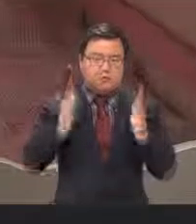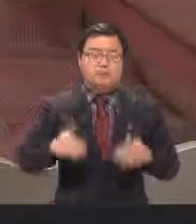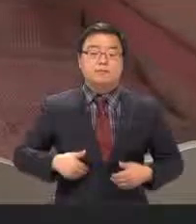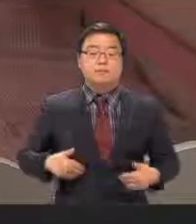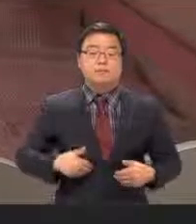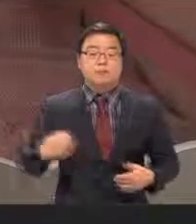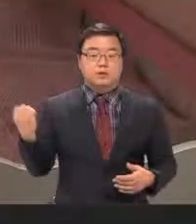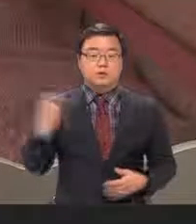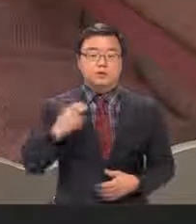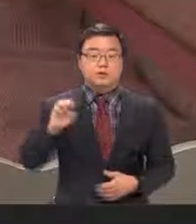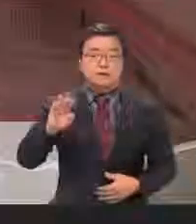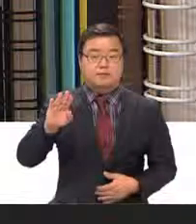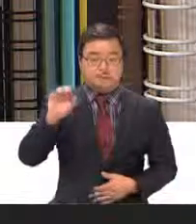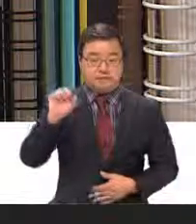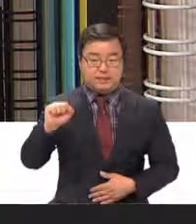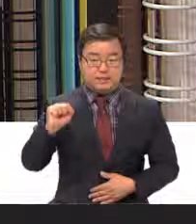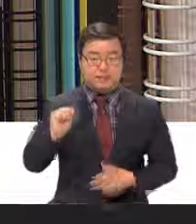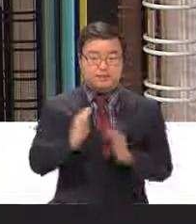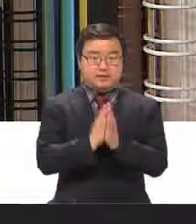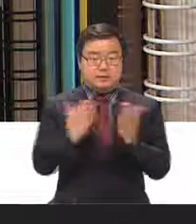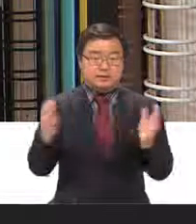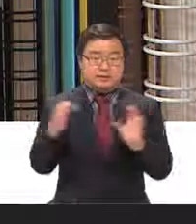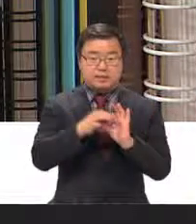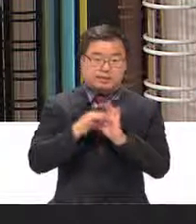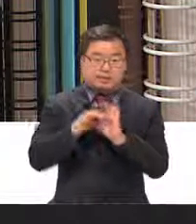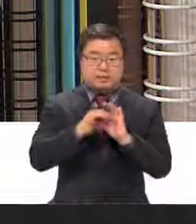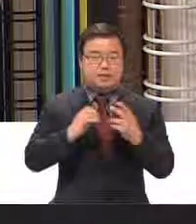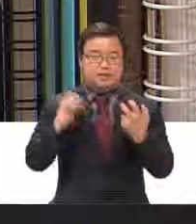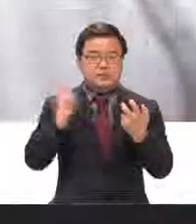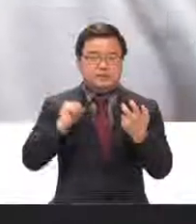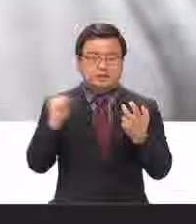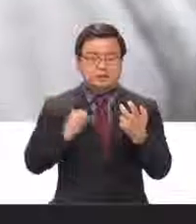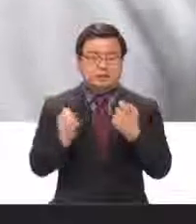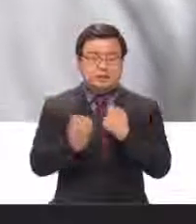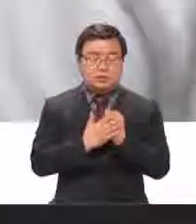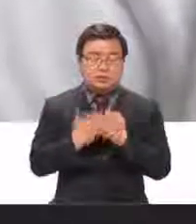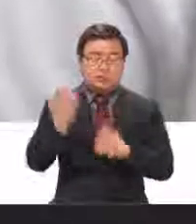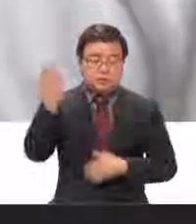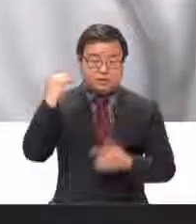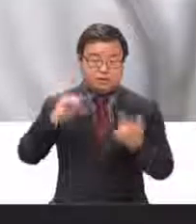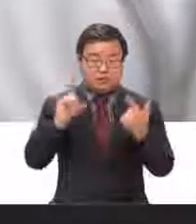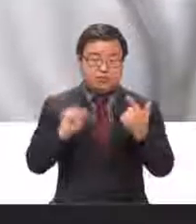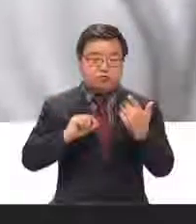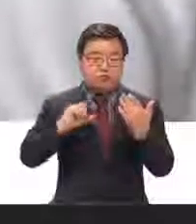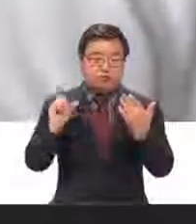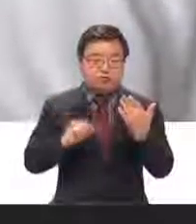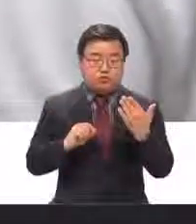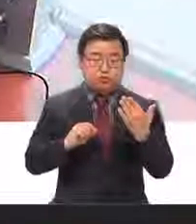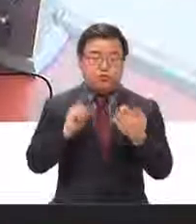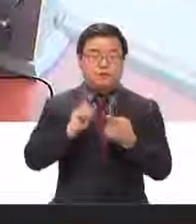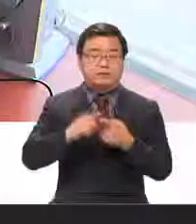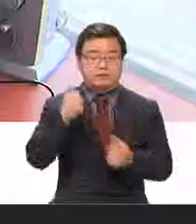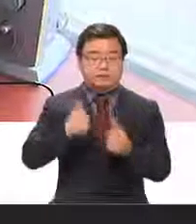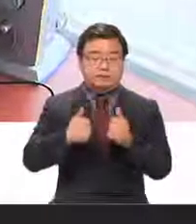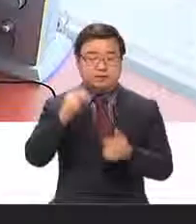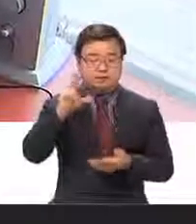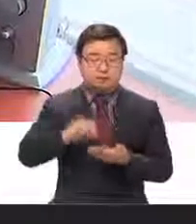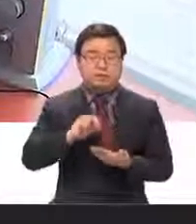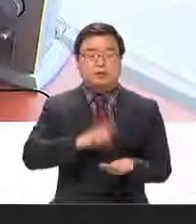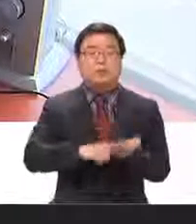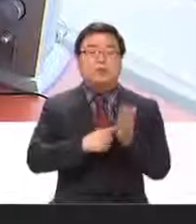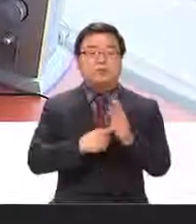ebs 수능교재 화 의 영계 우리 70% 인 만큼 지난 6월과 9월 모의평가 에 나온 ebs 연계 문항을